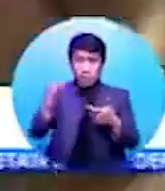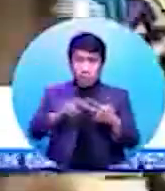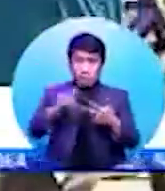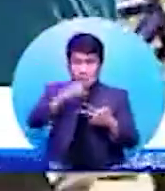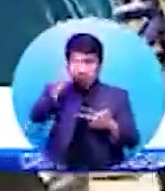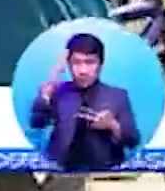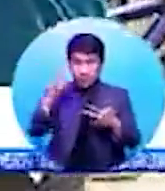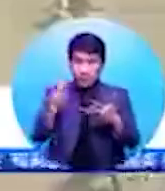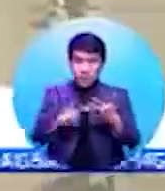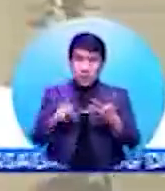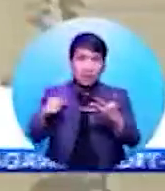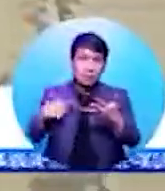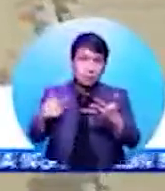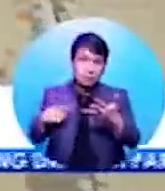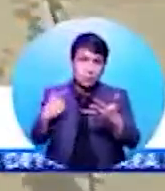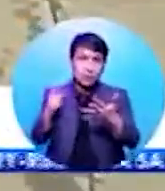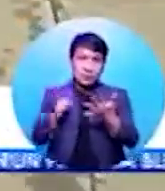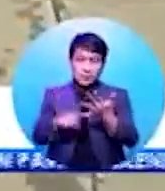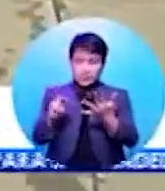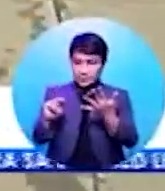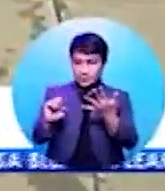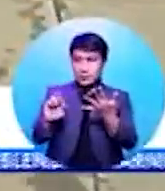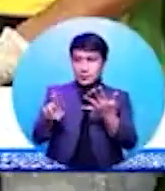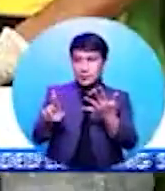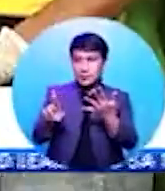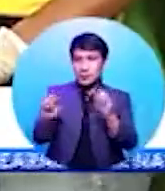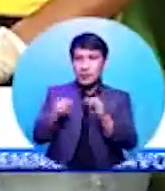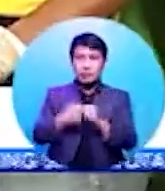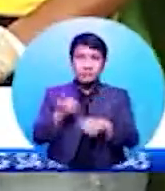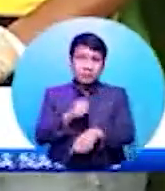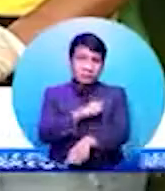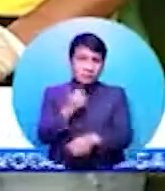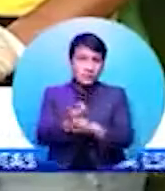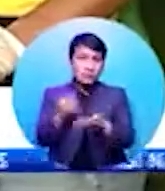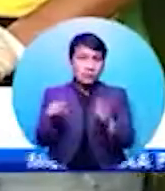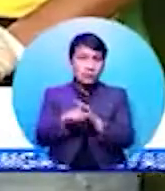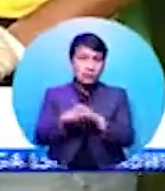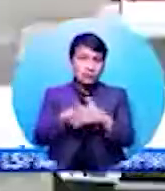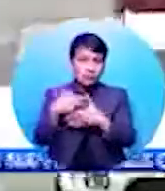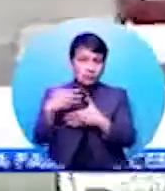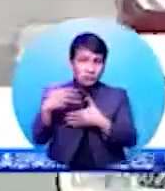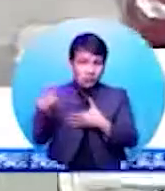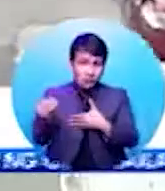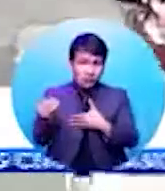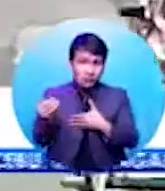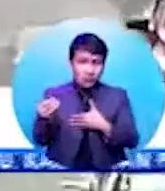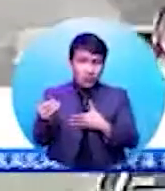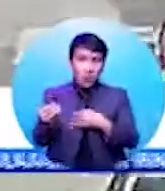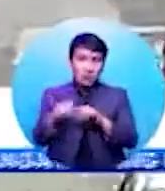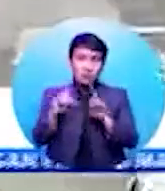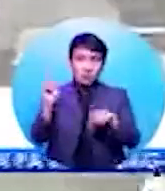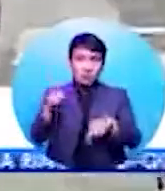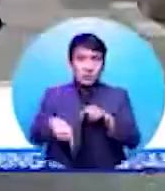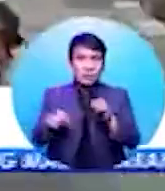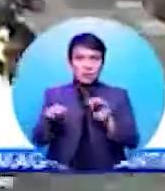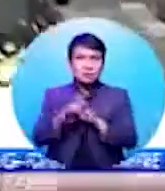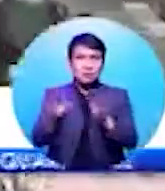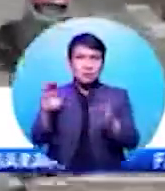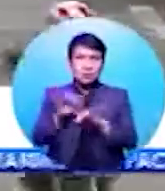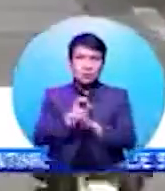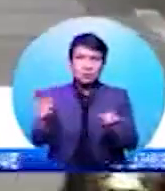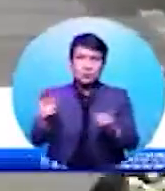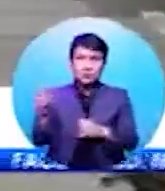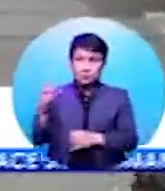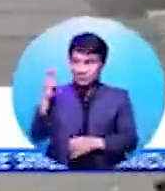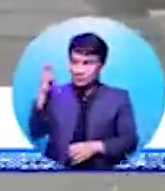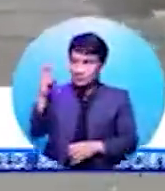bawal na ulit lumabas bukod sa mga autorisadong ng IATF gaya ng healthcare workers. Wala rin muna ulit ang public transportation